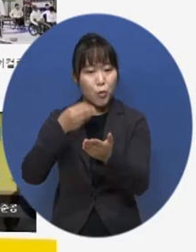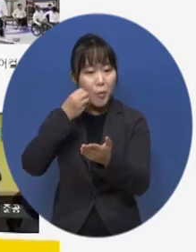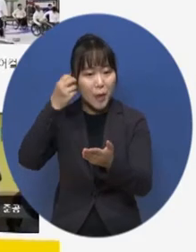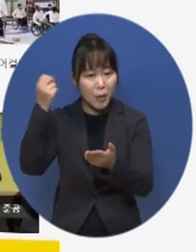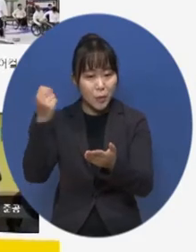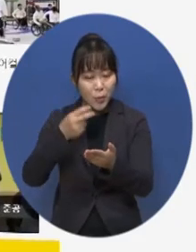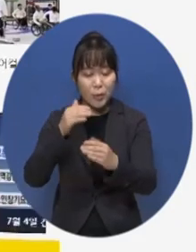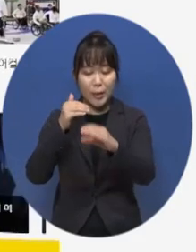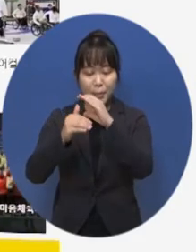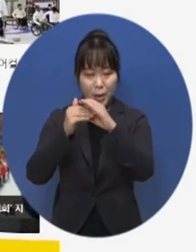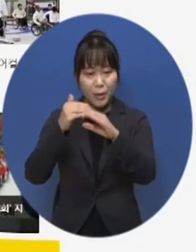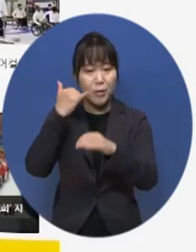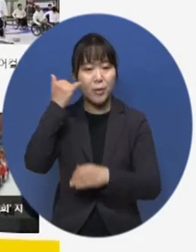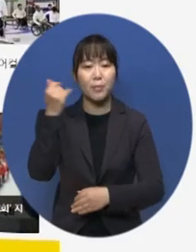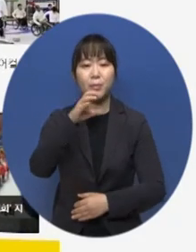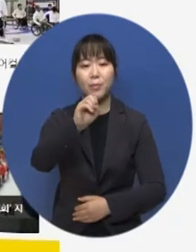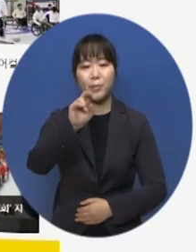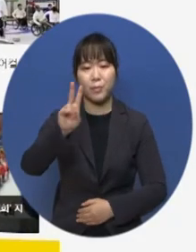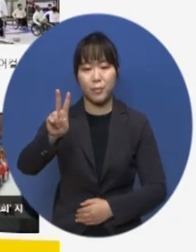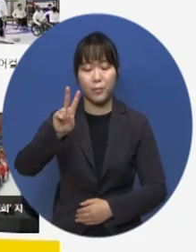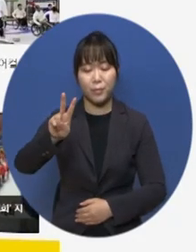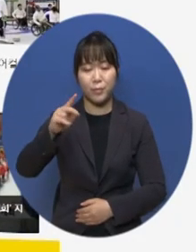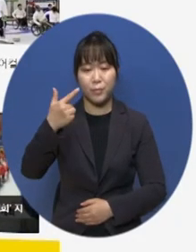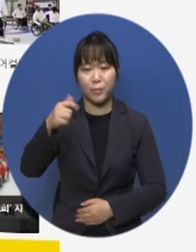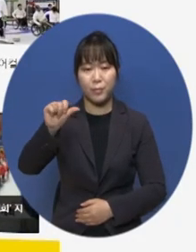홈페이지 또는 전자우편,